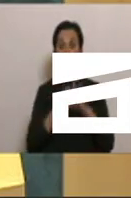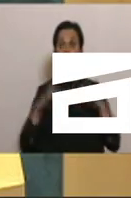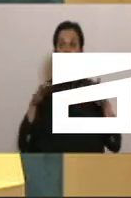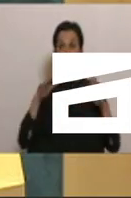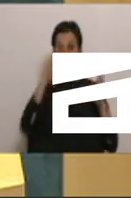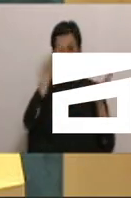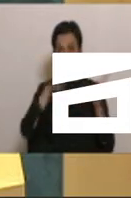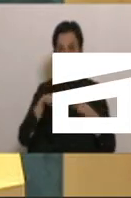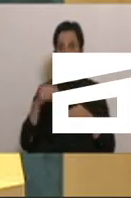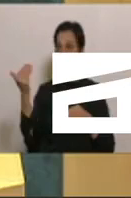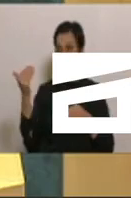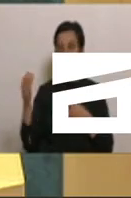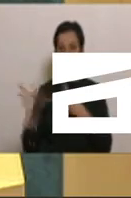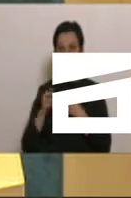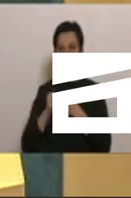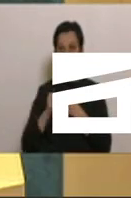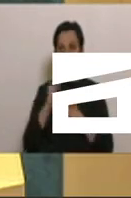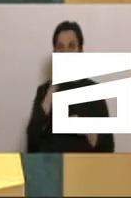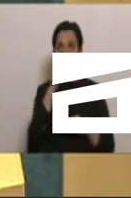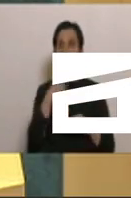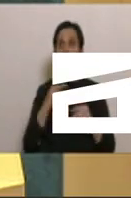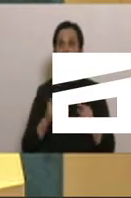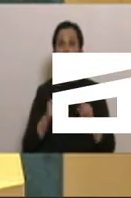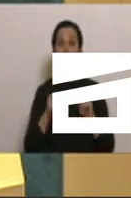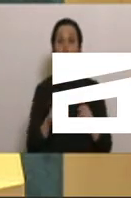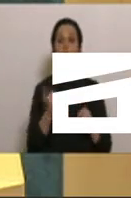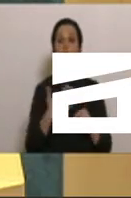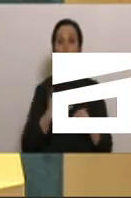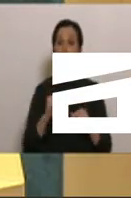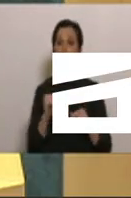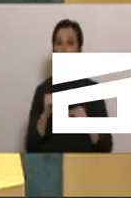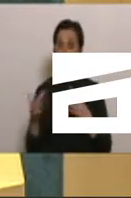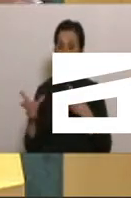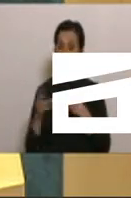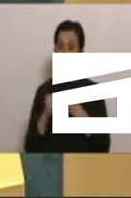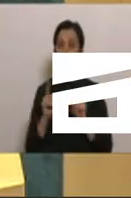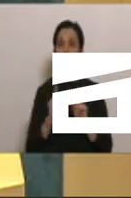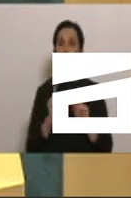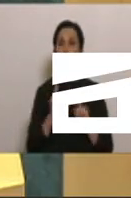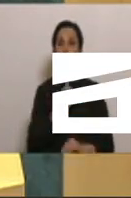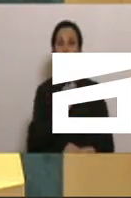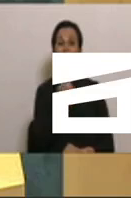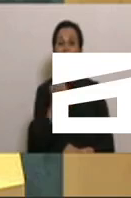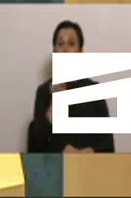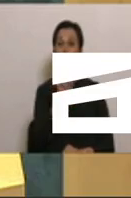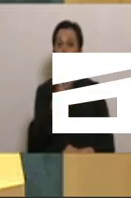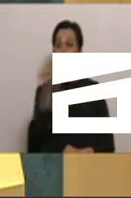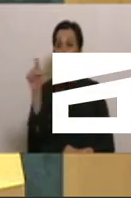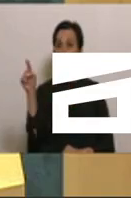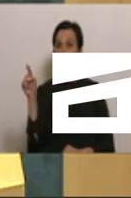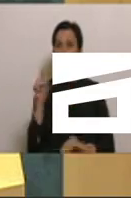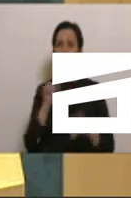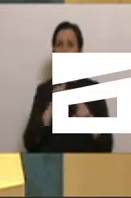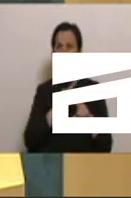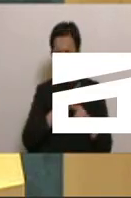ვაპირებ თქვენთან ერთად. მე შემოვედი ამ დარბაზში დღეს ჩვენს მეგობრებთან ერთად, რომ თითოეული თქვენგანი, რაც შეიძლება მალე,